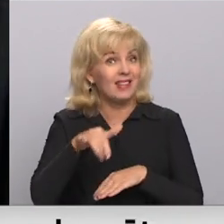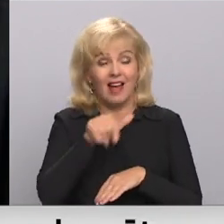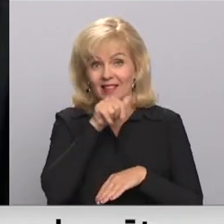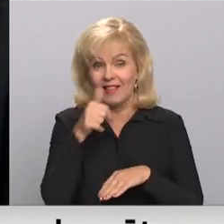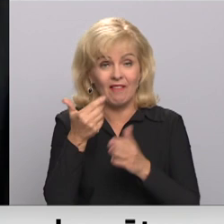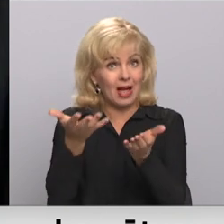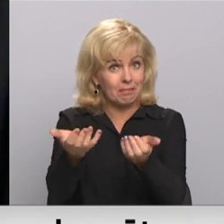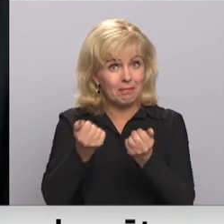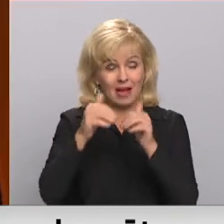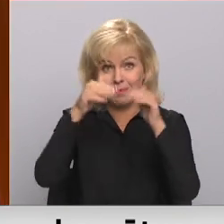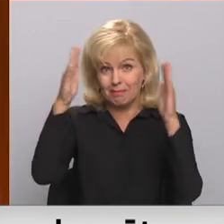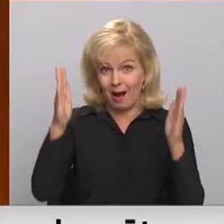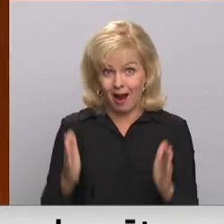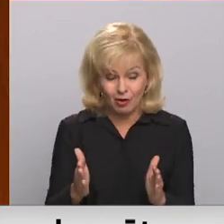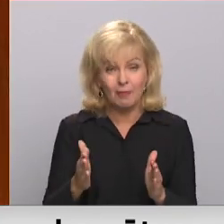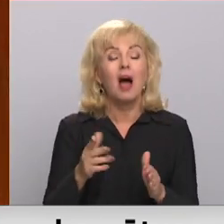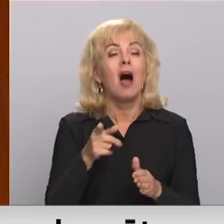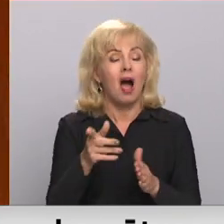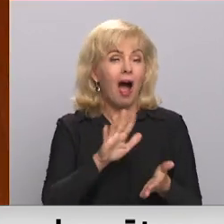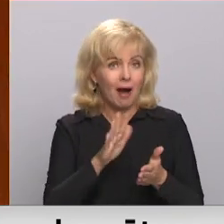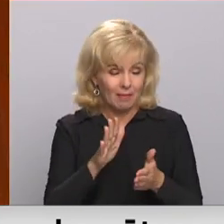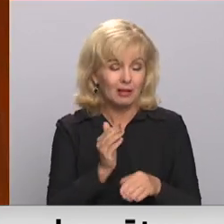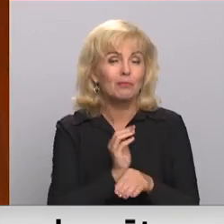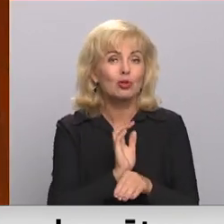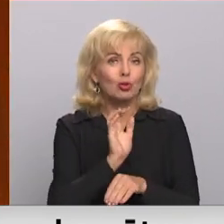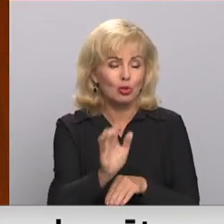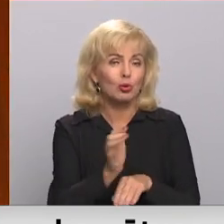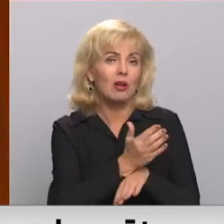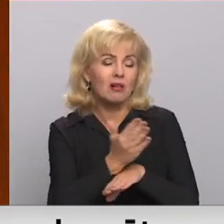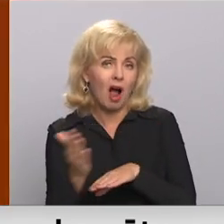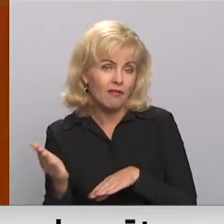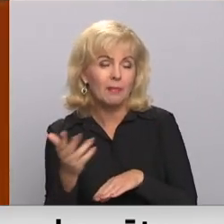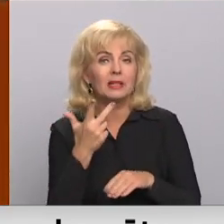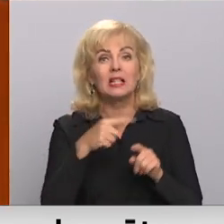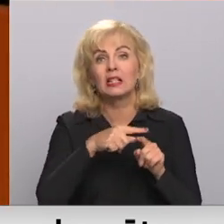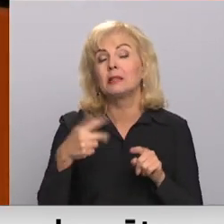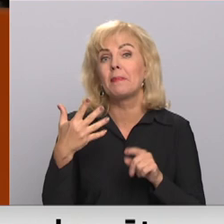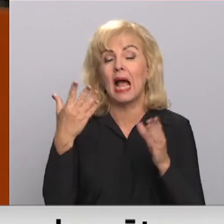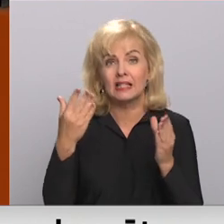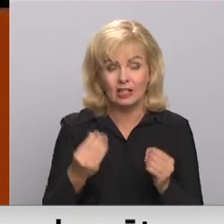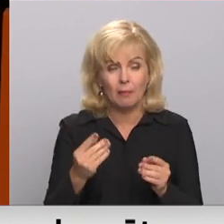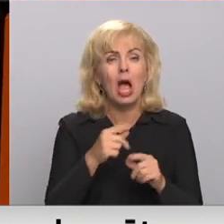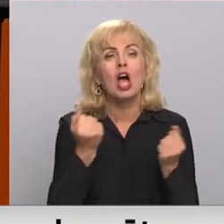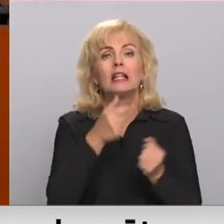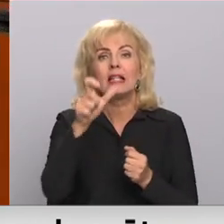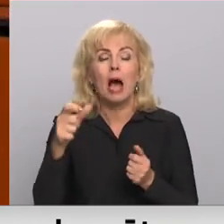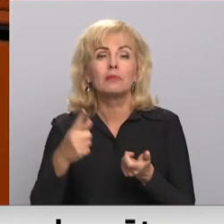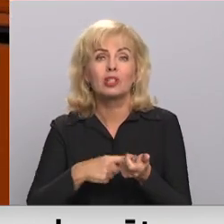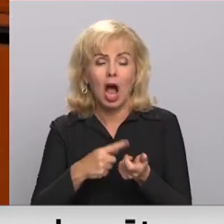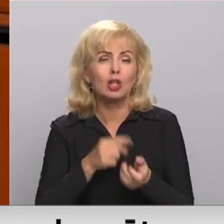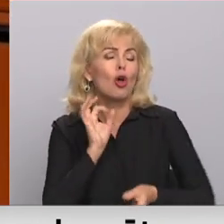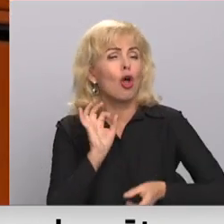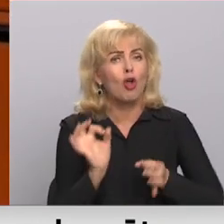sūtījumus ārā, jā, mēs diemžēl prognozējam, ka tie sūtījumi var kavēties līdz pat 3 līdz 5 dienām. Ir darbinieku skaits optimāls,